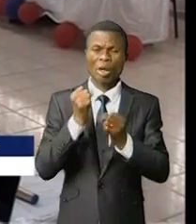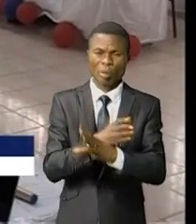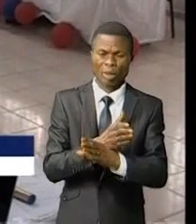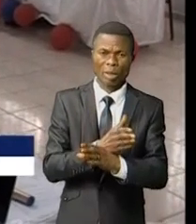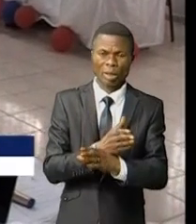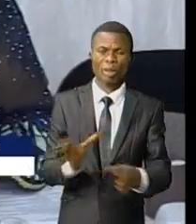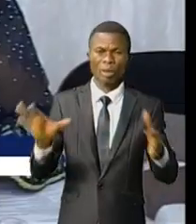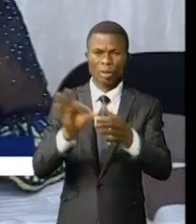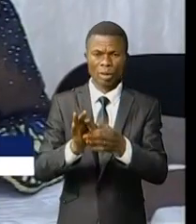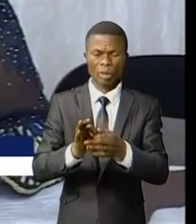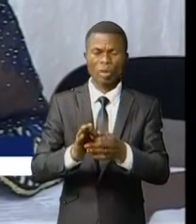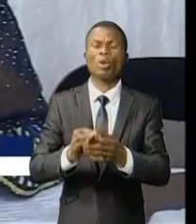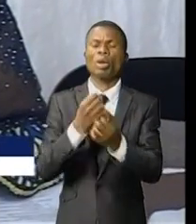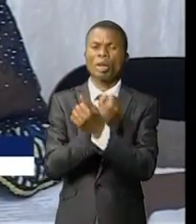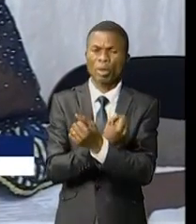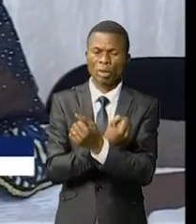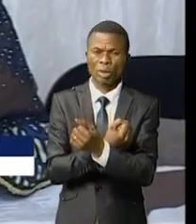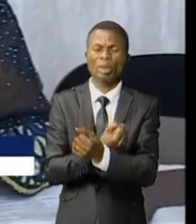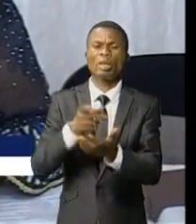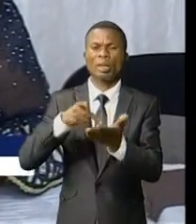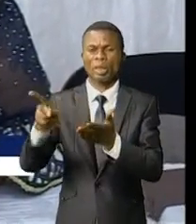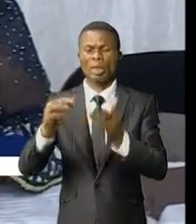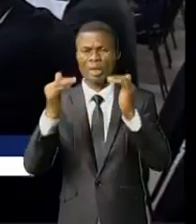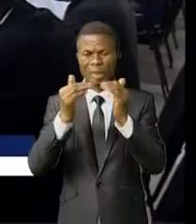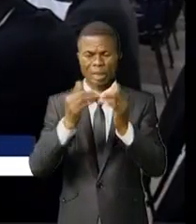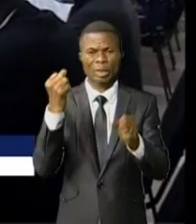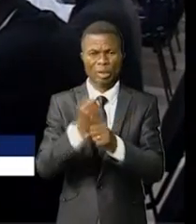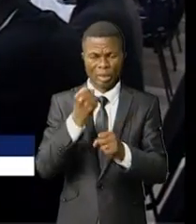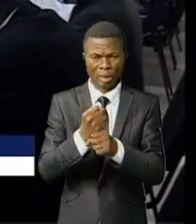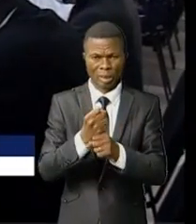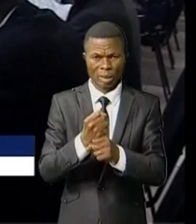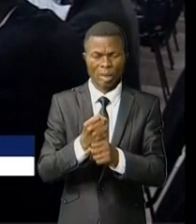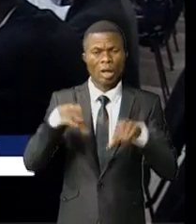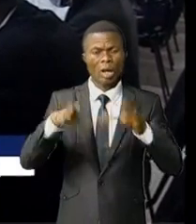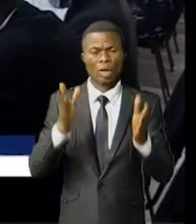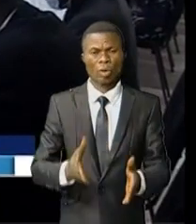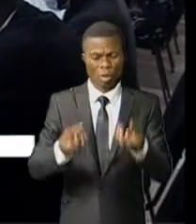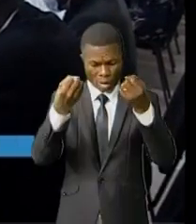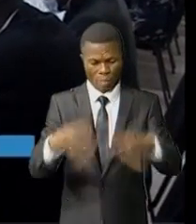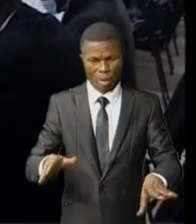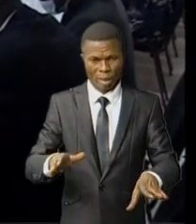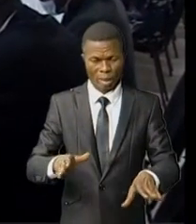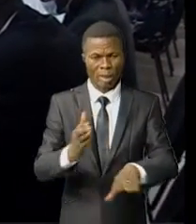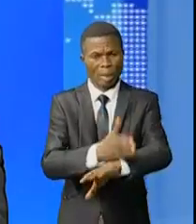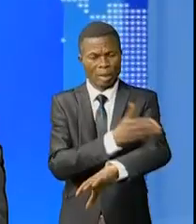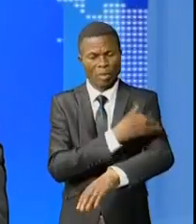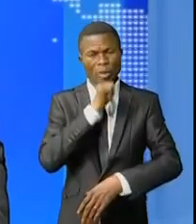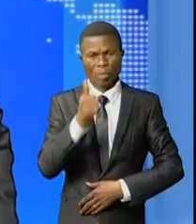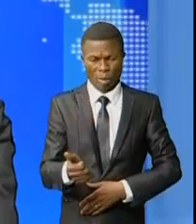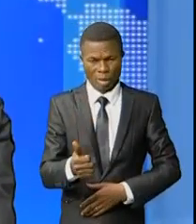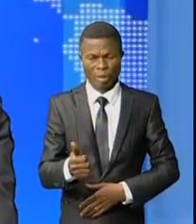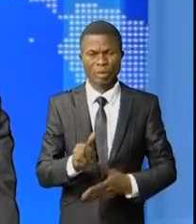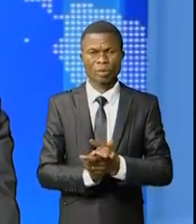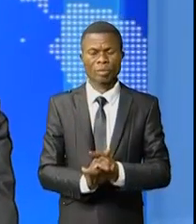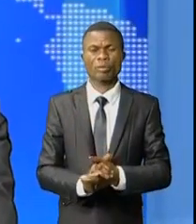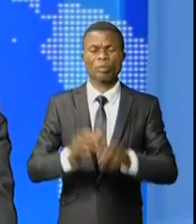consolidation de la solidarité, de l'équité et du travail pour qu'aucun Congolais ne rate le train de l'émergence. Le